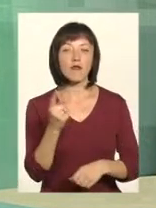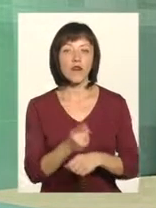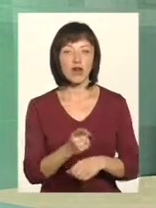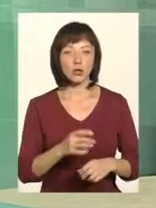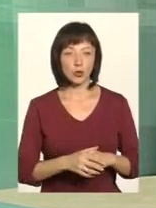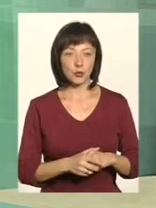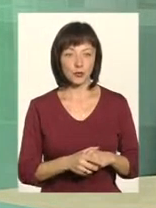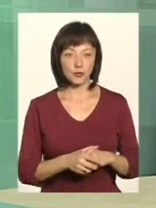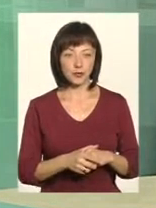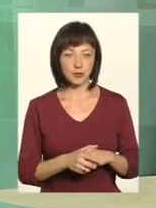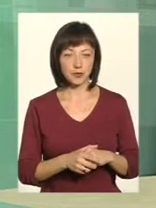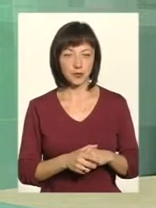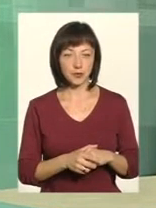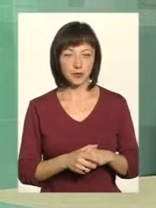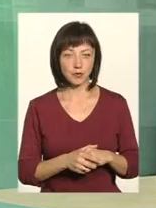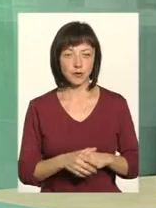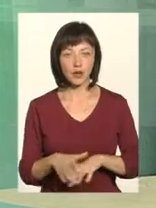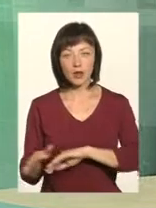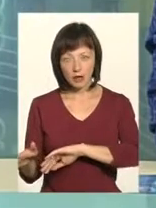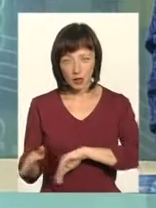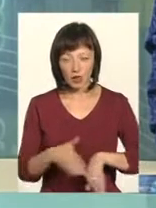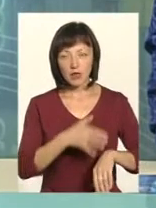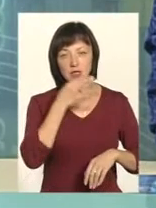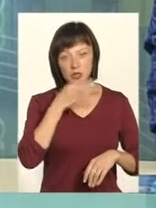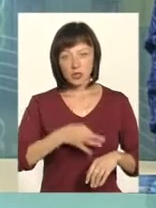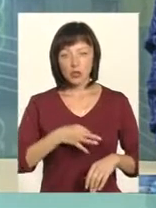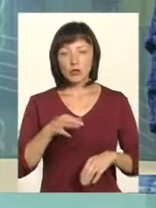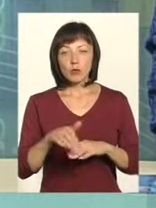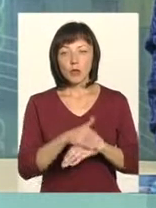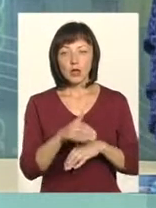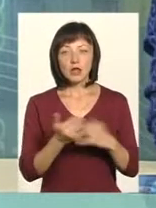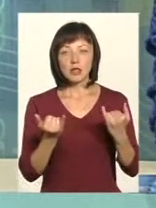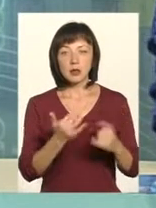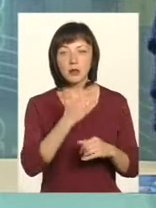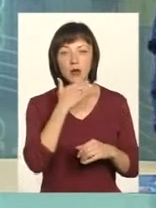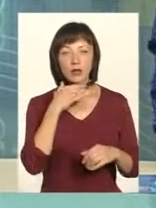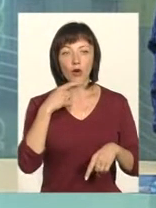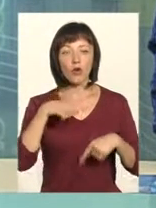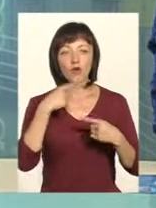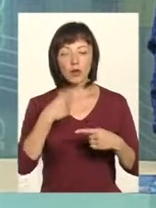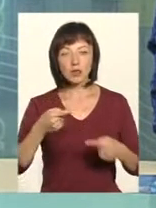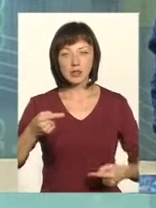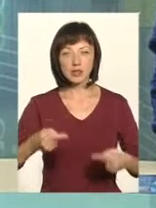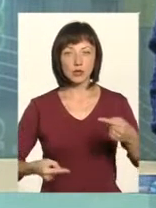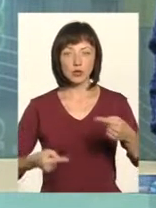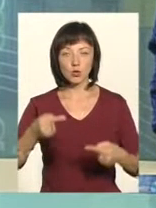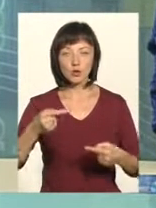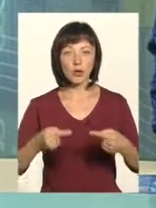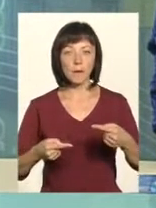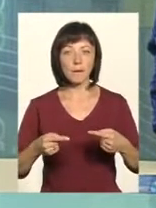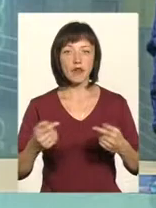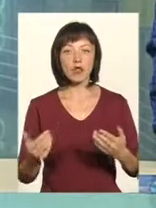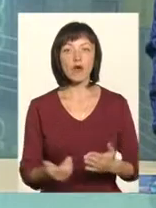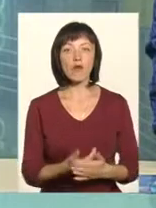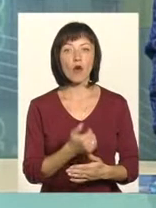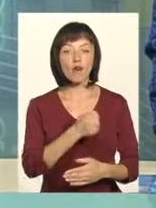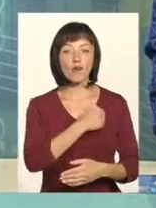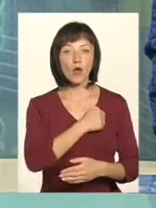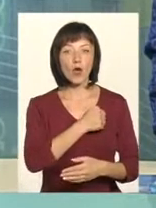Скажіть, будь ласка, а от нині чимало мовиться, ну, чимало дискусій точиться довкола нової